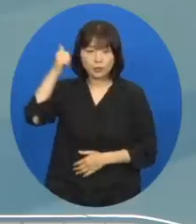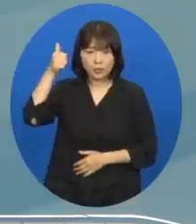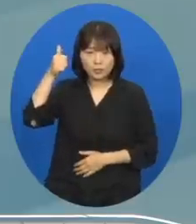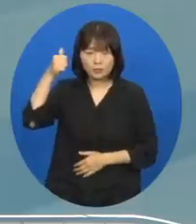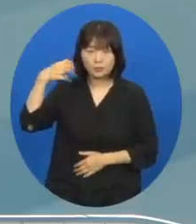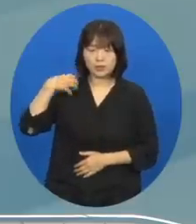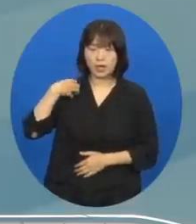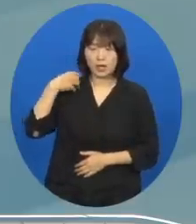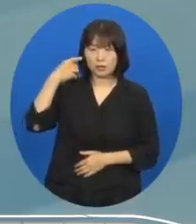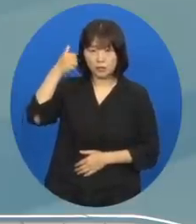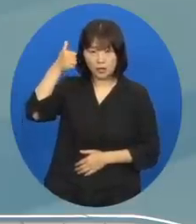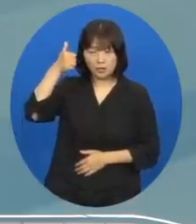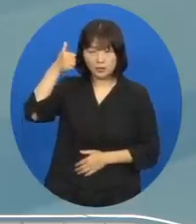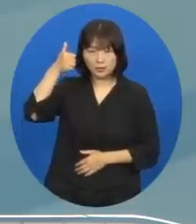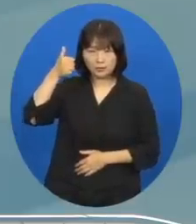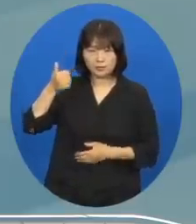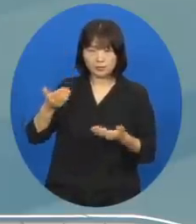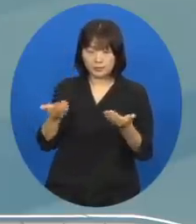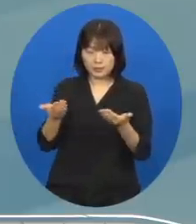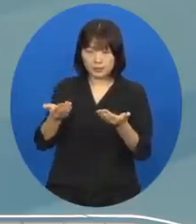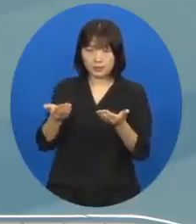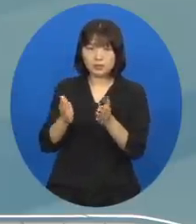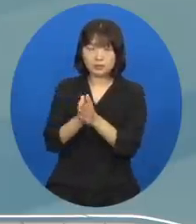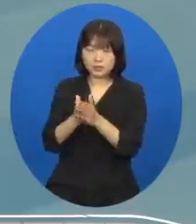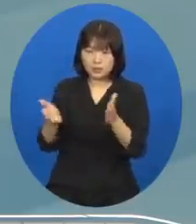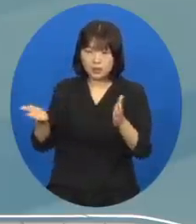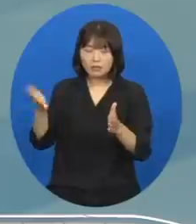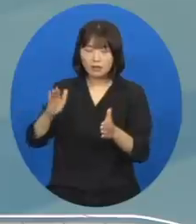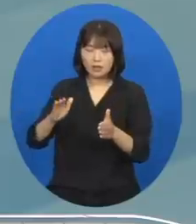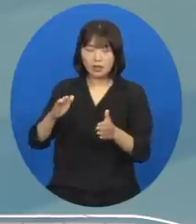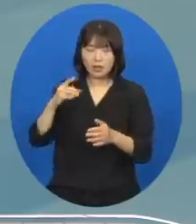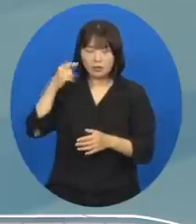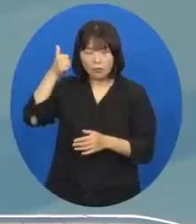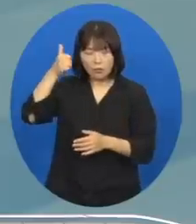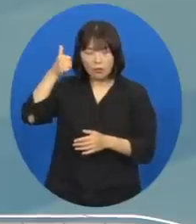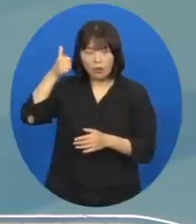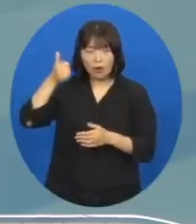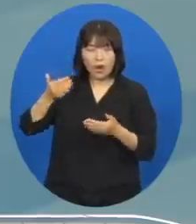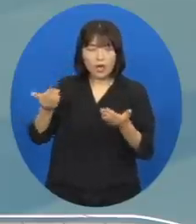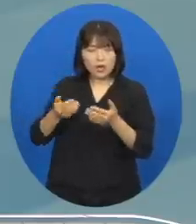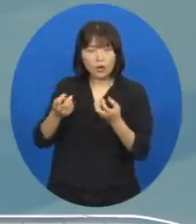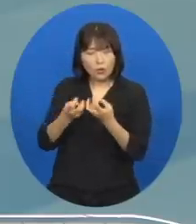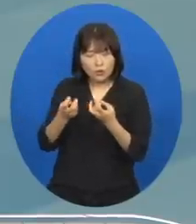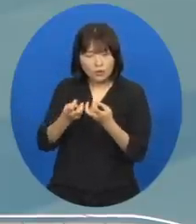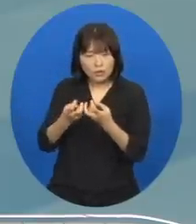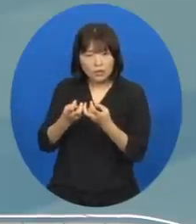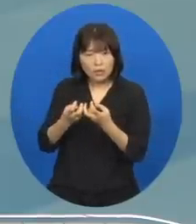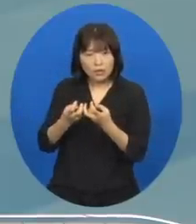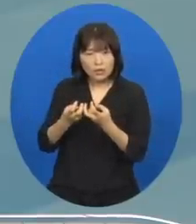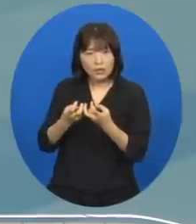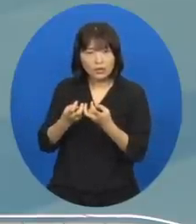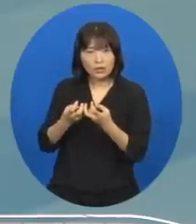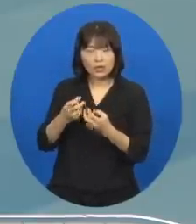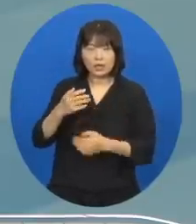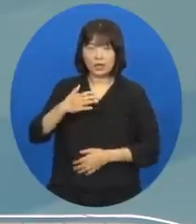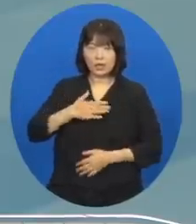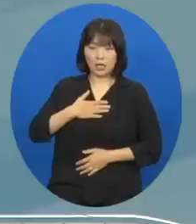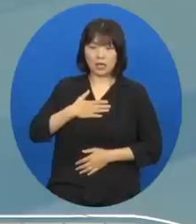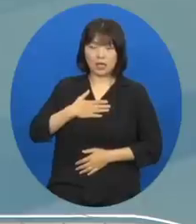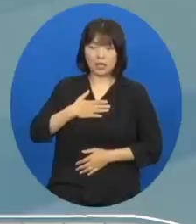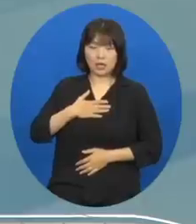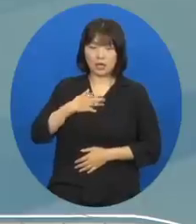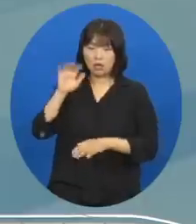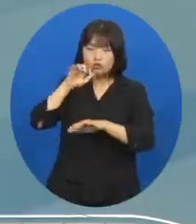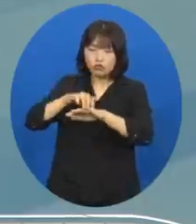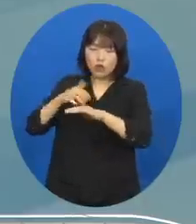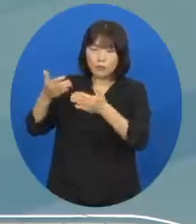목회를 가셨는데 이제 어떻게 목회를 해야 될까? 당신이 훈련 받은 것은 주님께 순종하는